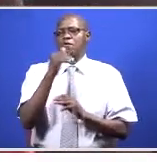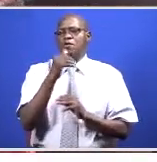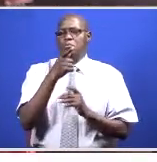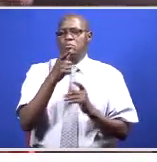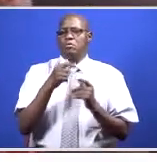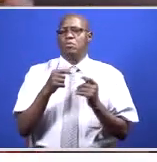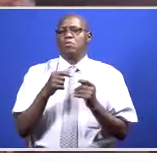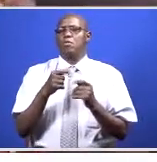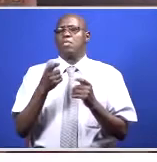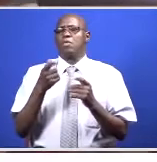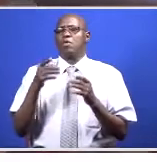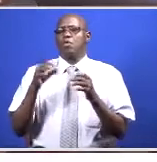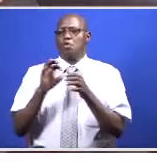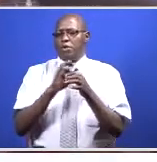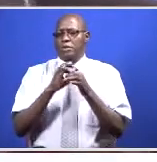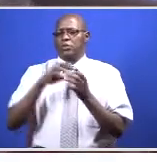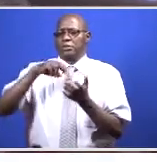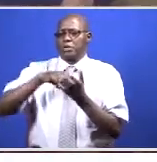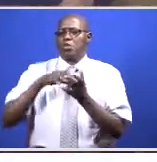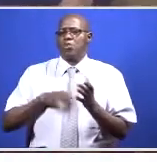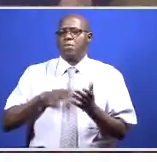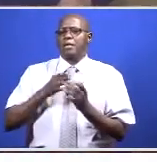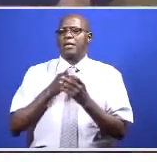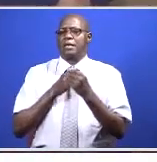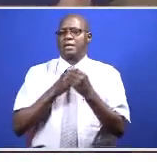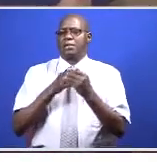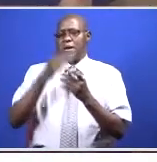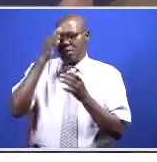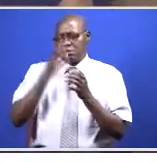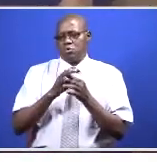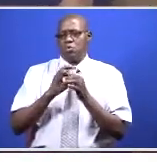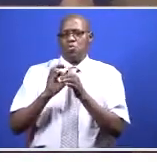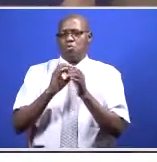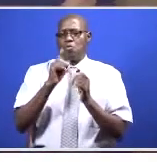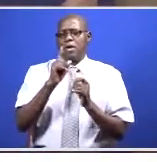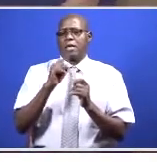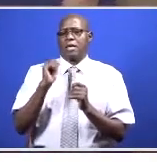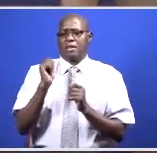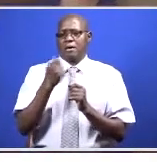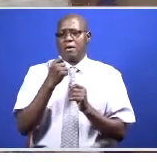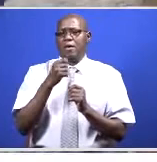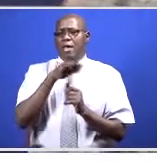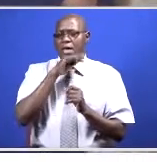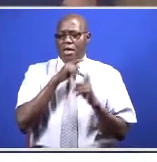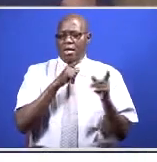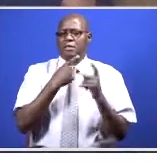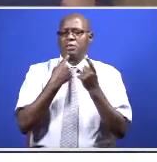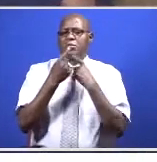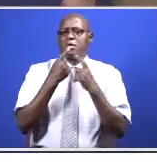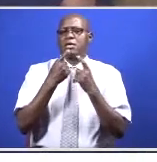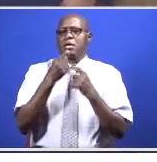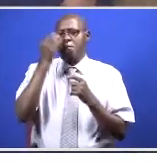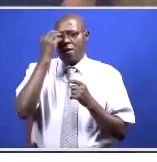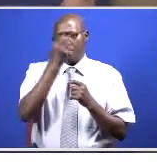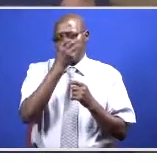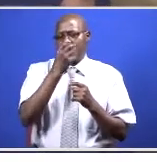stance on women leadership, following Azimio la Umoja One Kenya coalition flag bearer Raila Odinga's speak of Mother Karua